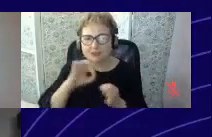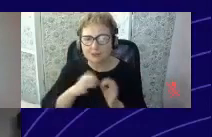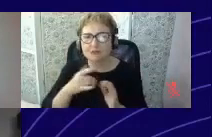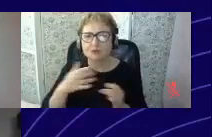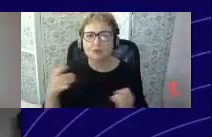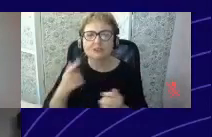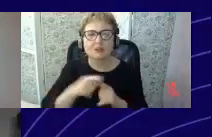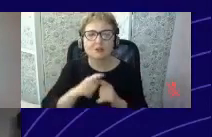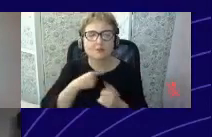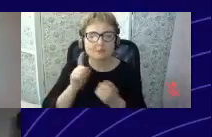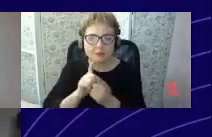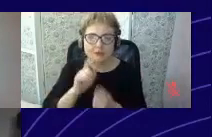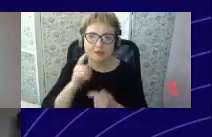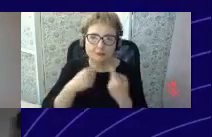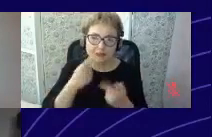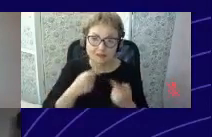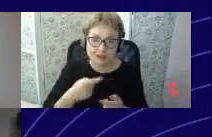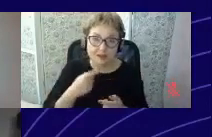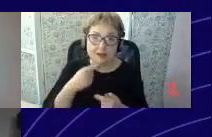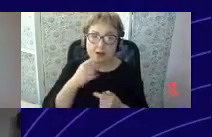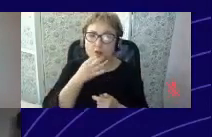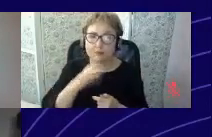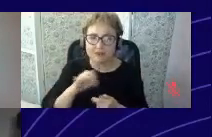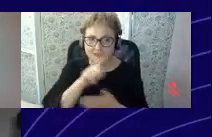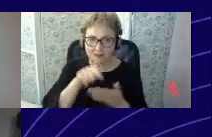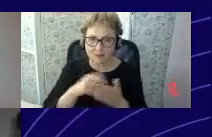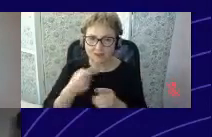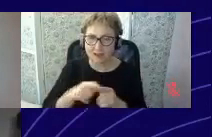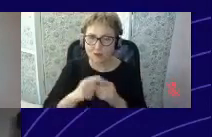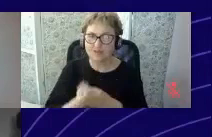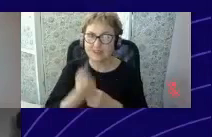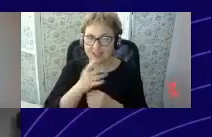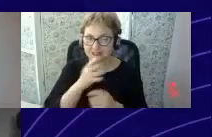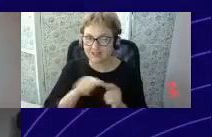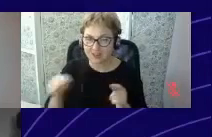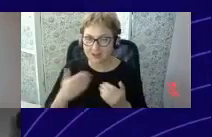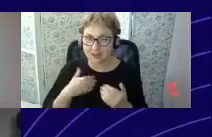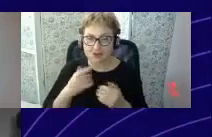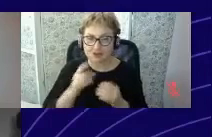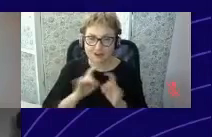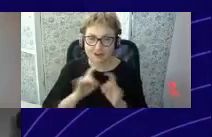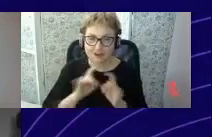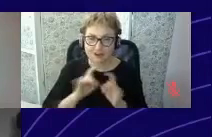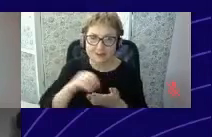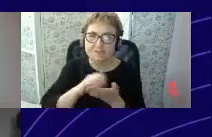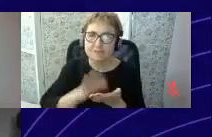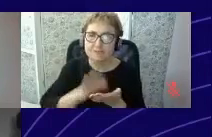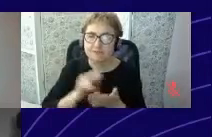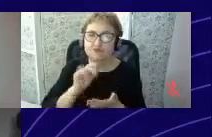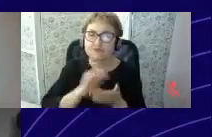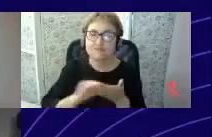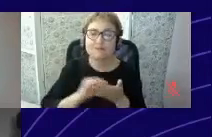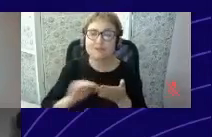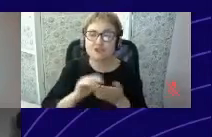вами столкнемся и проговорим. Поэтому любые вопросы, действительно, которые будут возникать в процессе нашего общения, вы фиксируете в чате, и